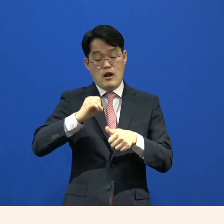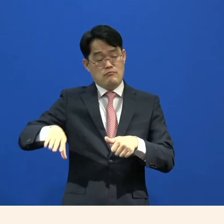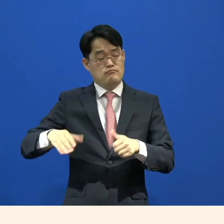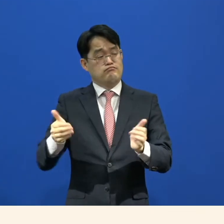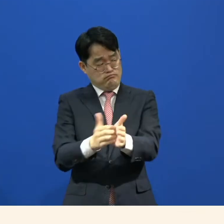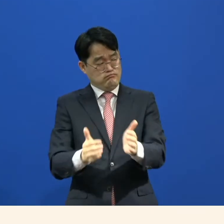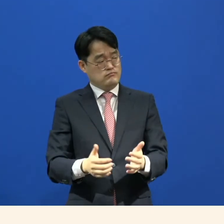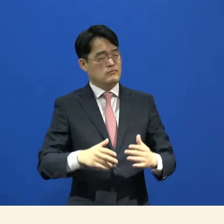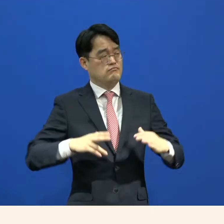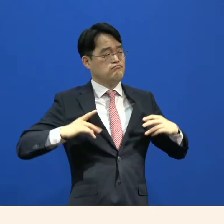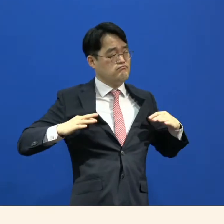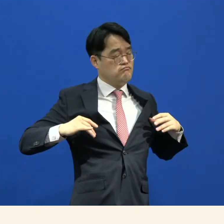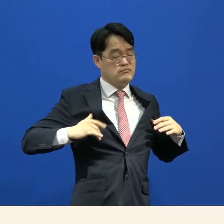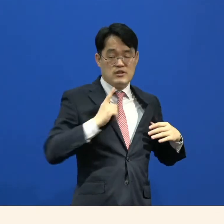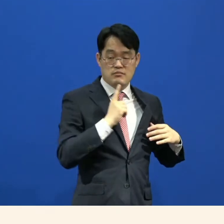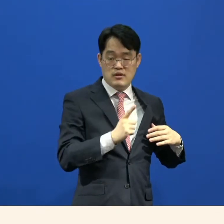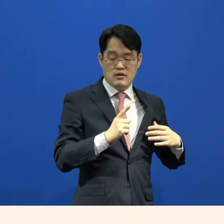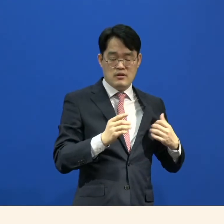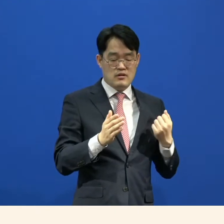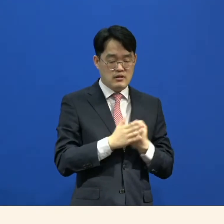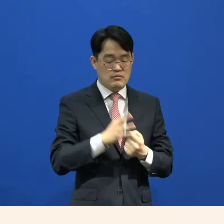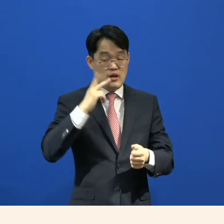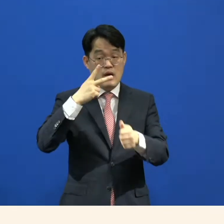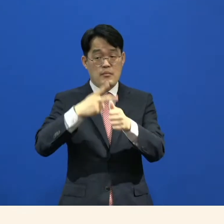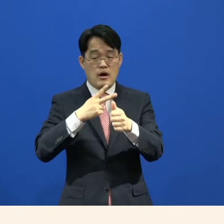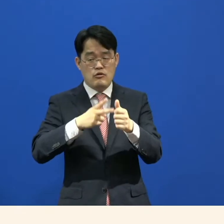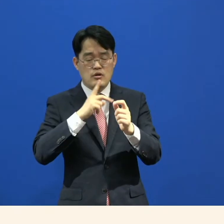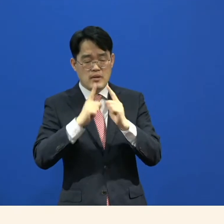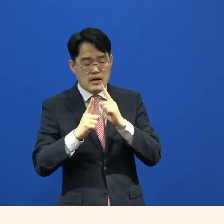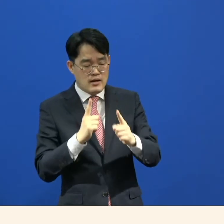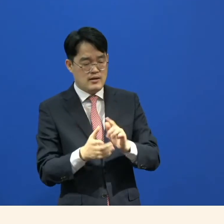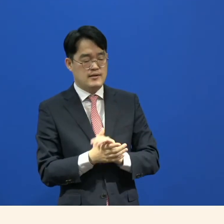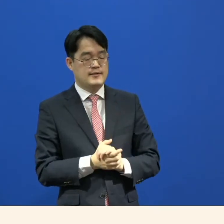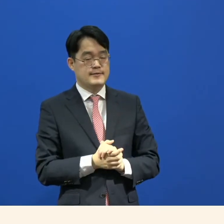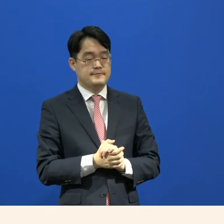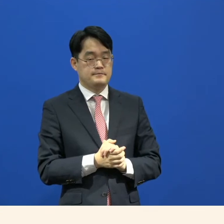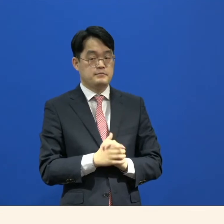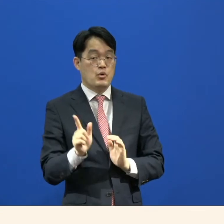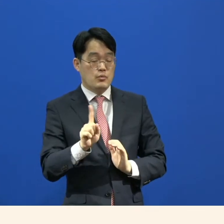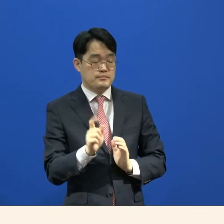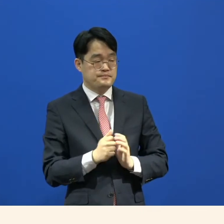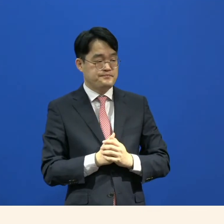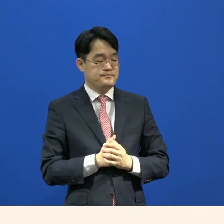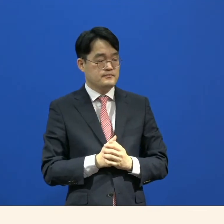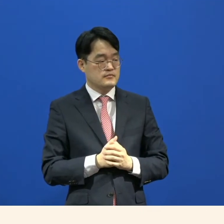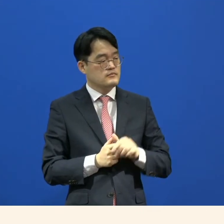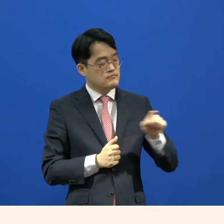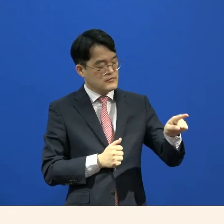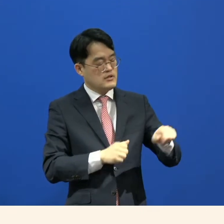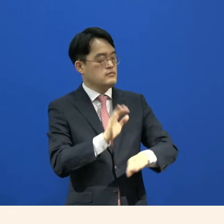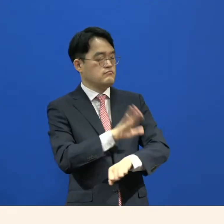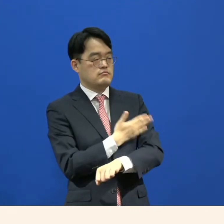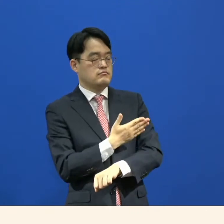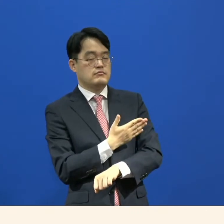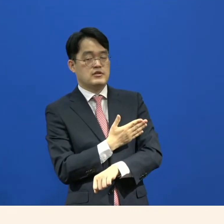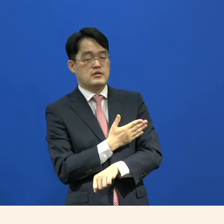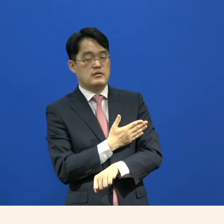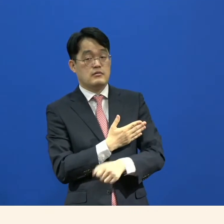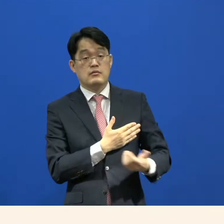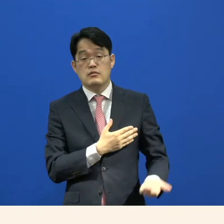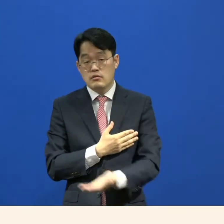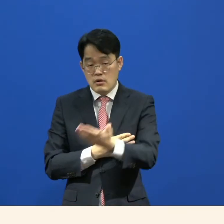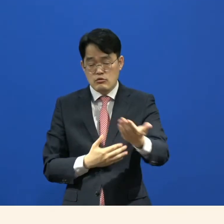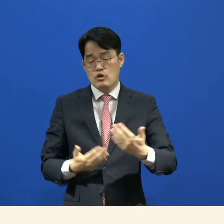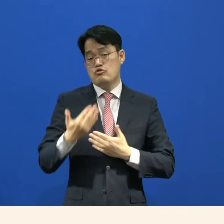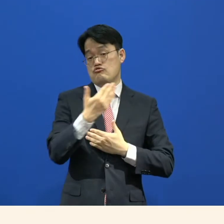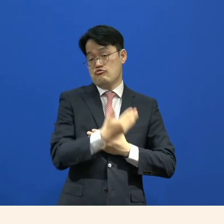이 바울이 그것을 지적하고 있는 것이죠. 여러분, 육체적인 그 자랑이 할례가